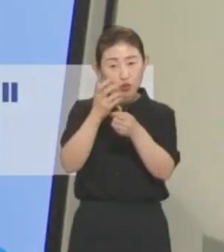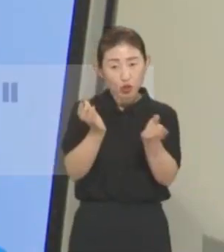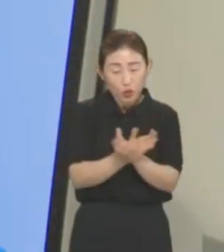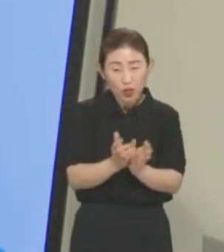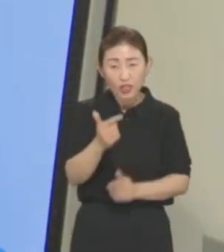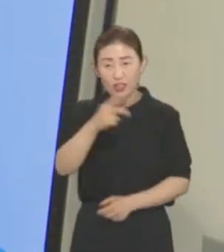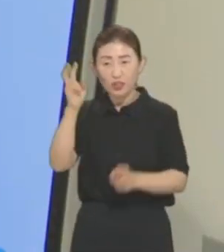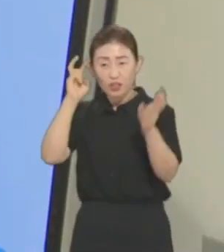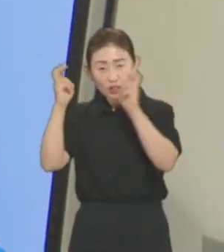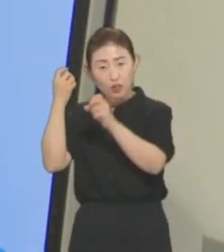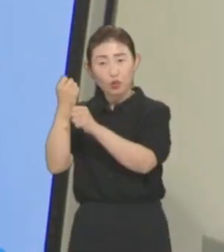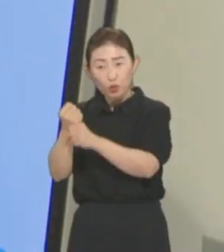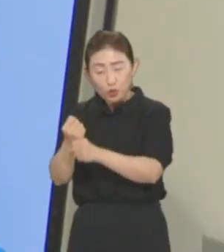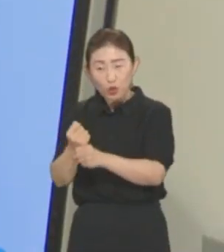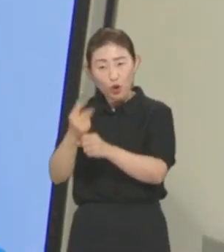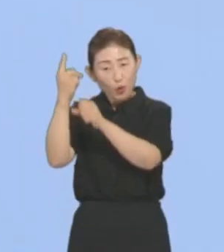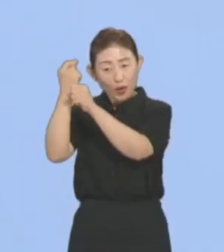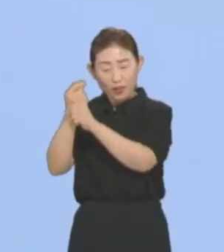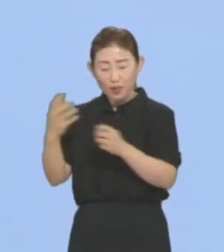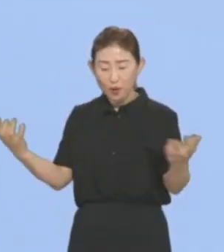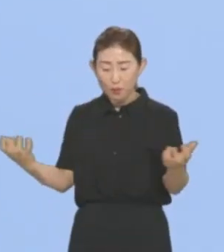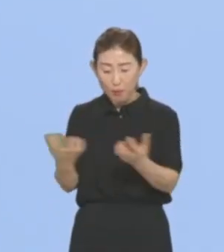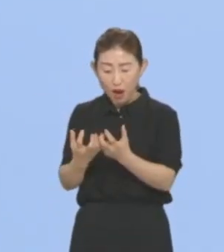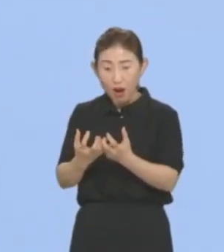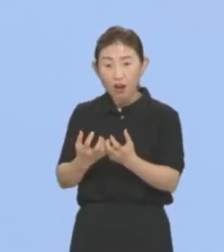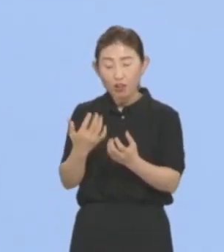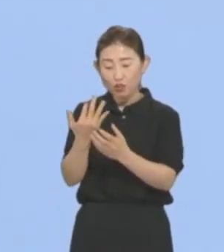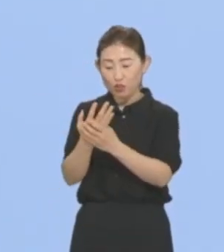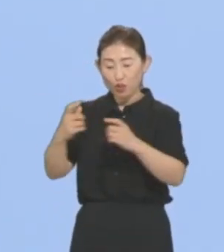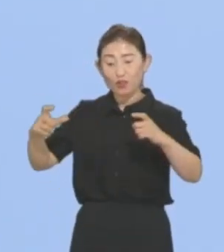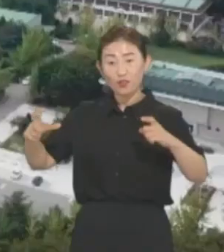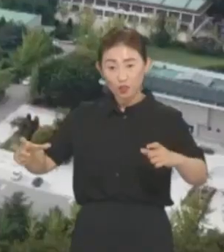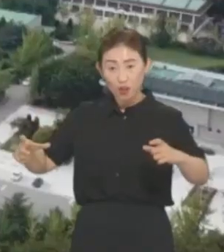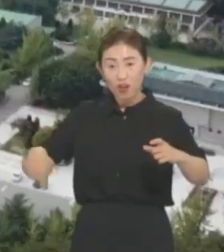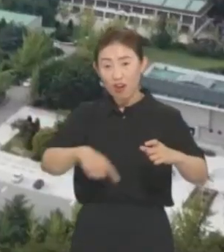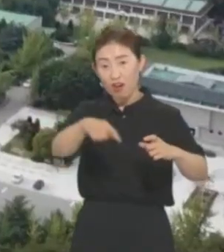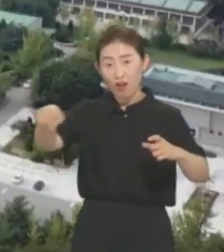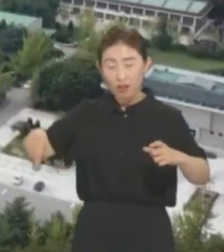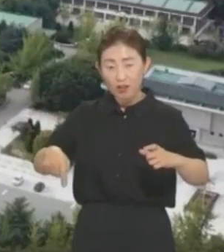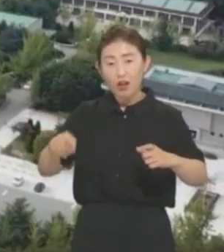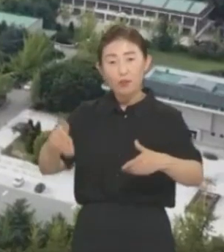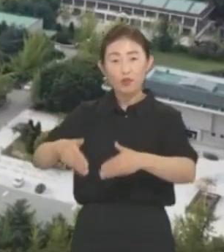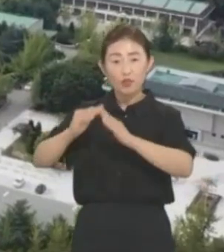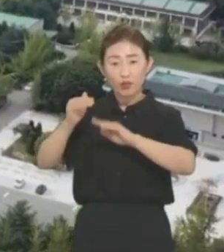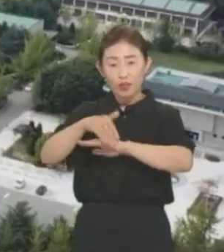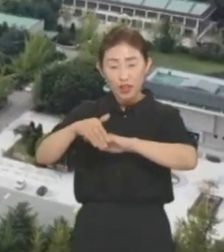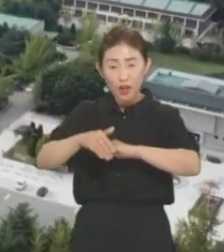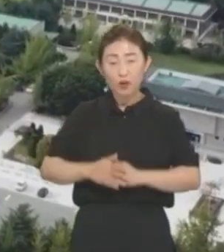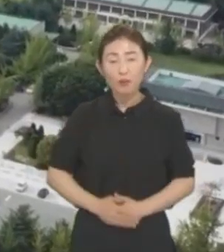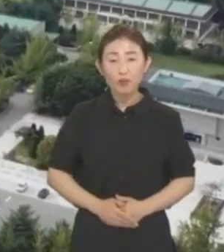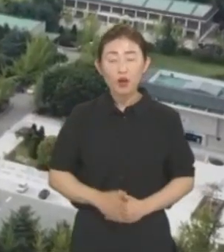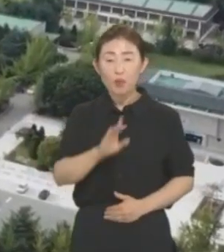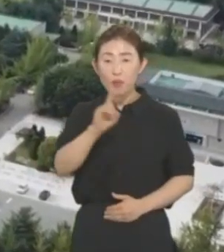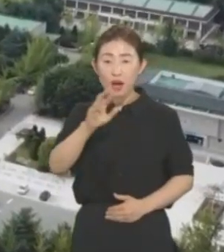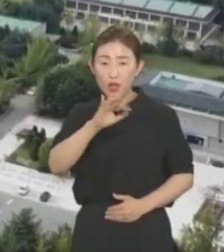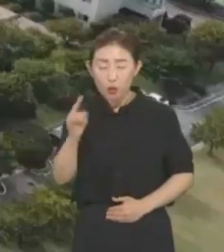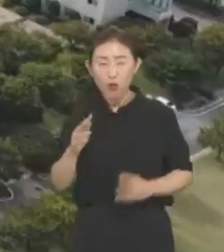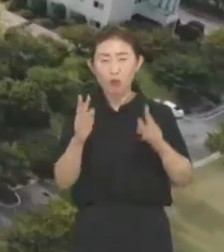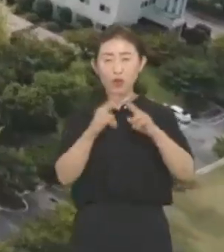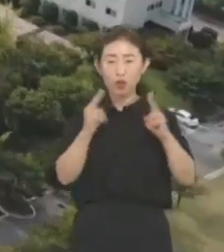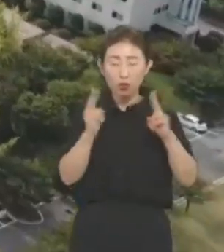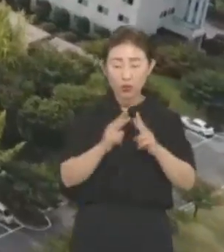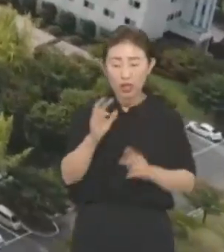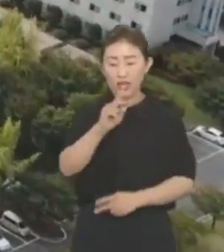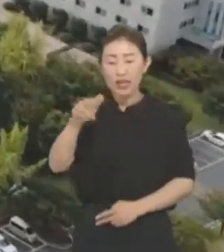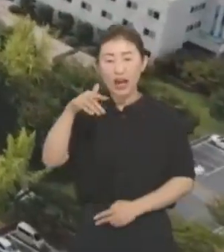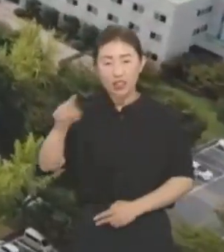민간 대기업 연구소 카이스 등이 모여있는 대전 유성구 가정로를 중심으로 구축되며 첨단 바이오와 반도체